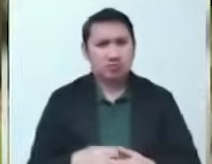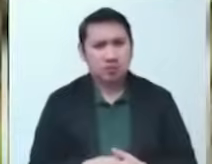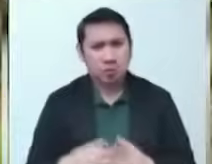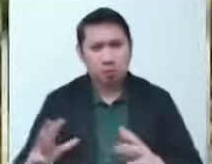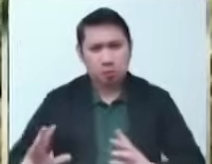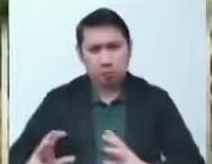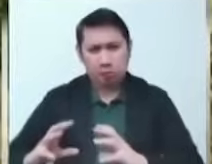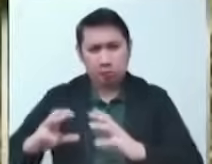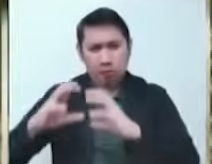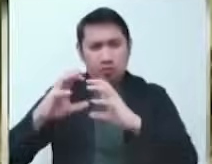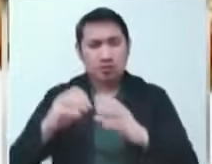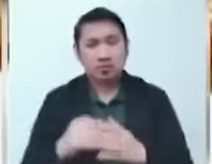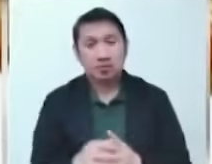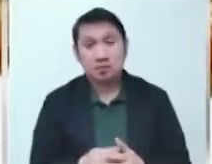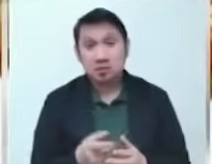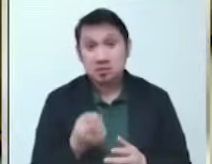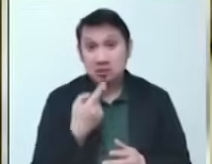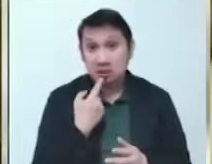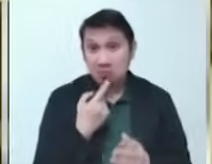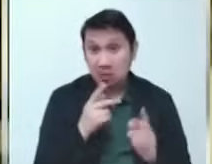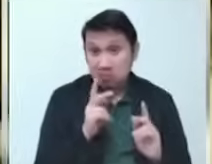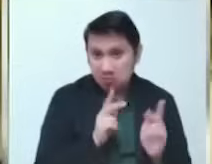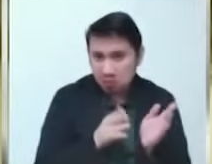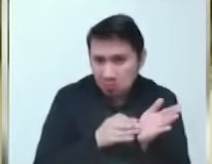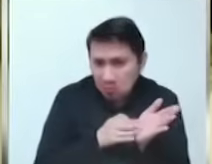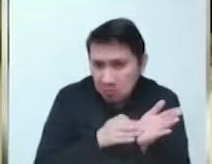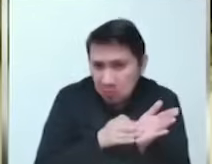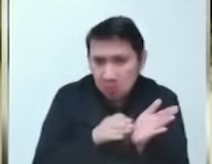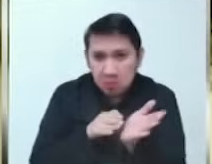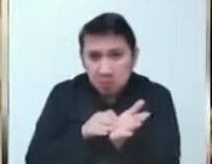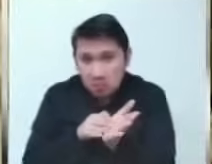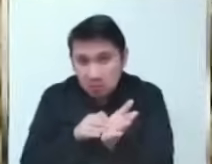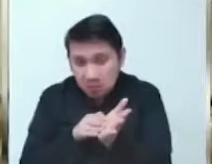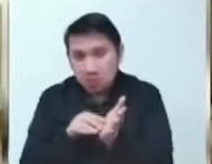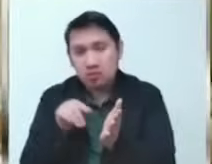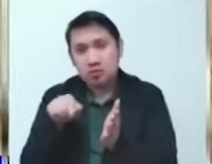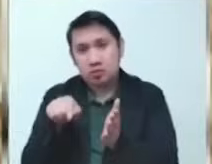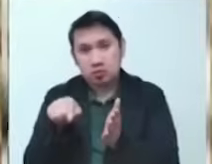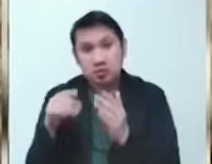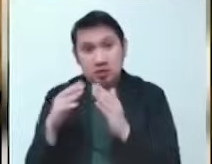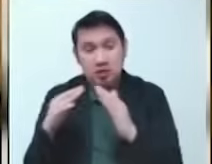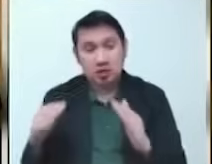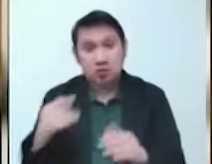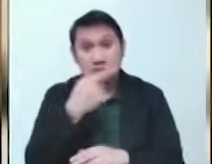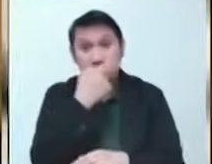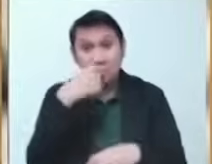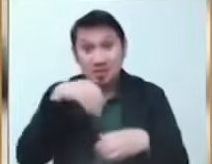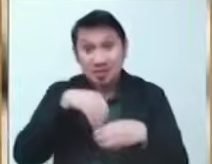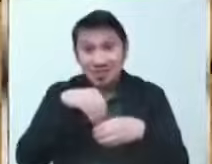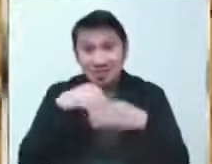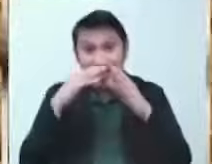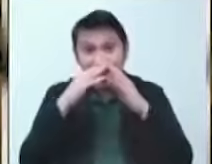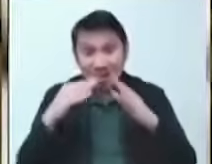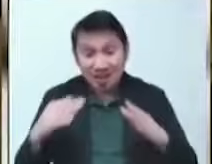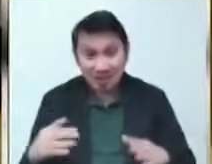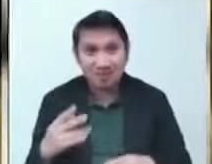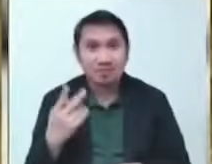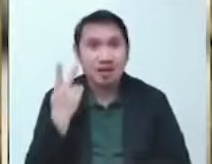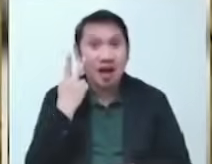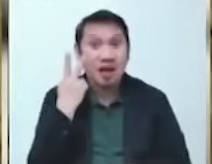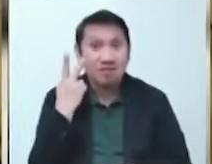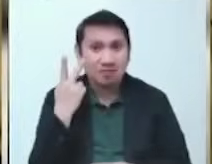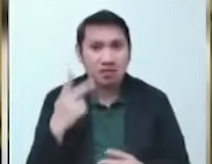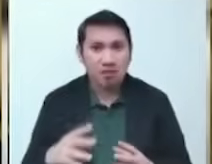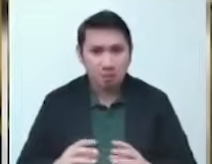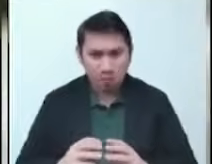Napapatabi-tabi po raw ang mga bisita sa tahanan ni Milagros dito sa Murcia, Negros Occidental. Sa loob kasi ng kanilang bahay, may tumubong